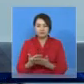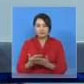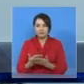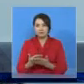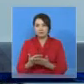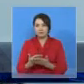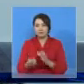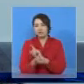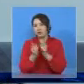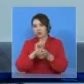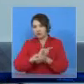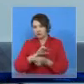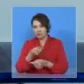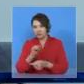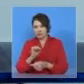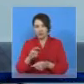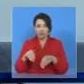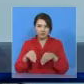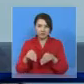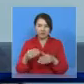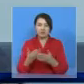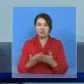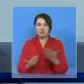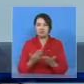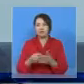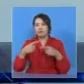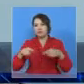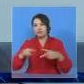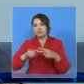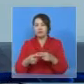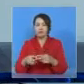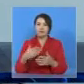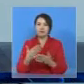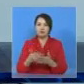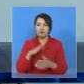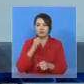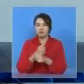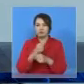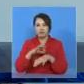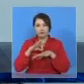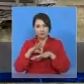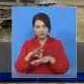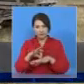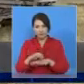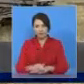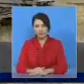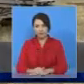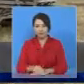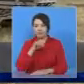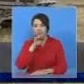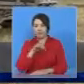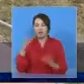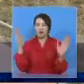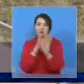ауыспалы опрыскиватель дейді, аспалы опрыскиватель немесе басқа да техника алу бойынша жұмыстар жүргізіліп жатыр. Мамандар